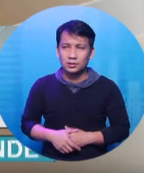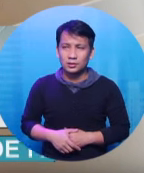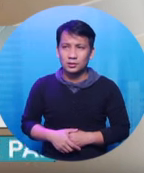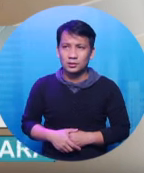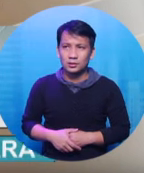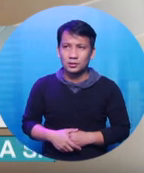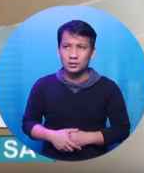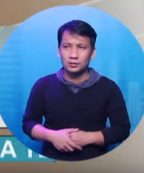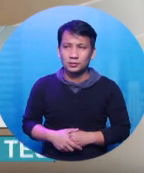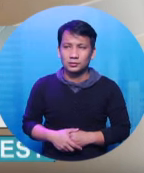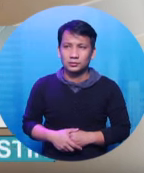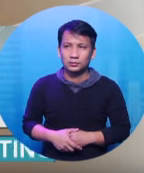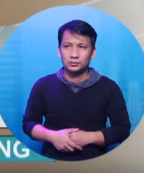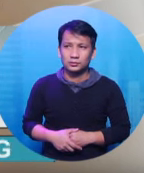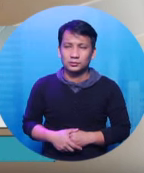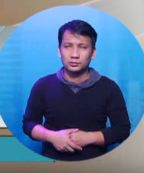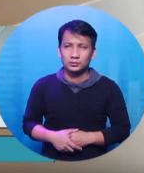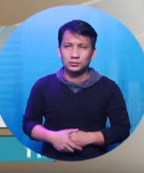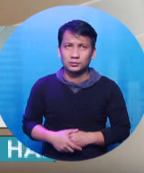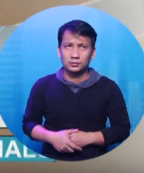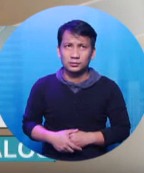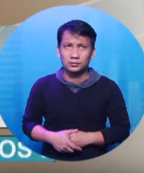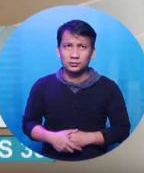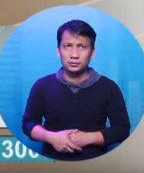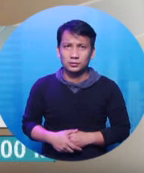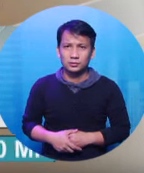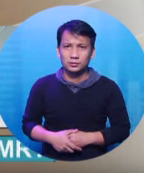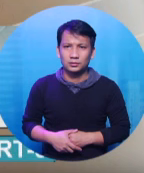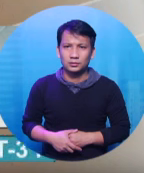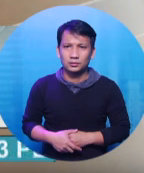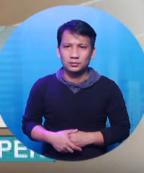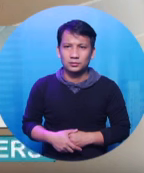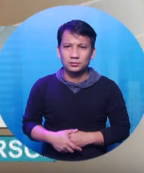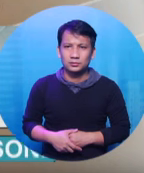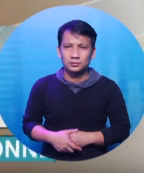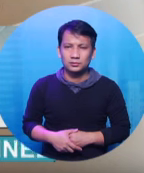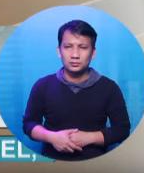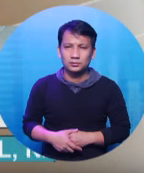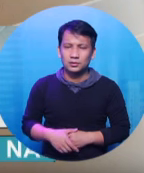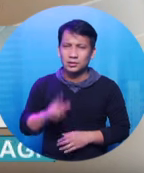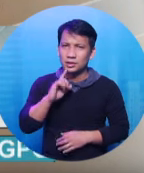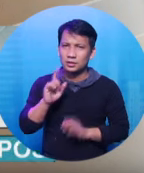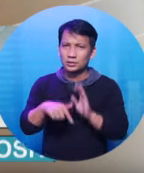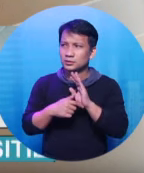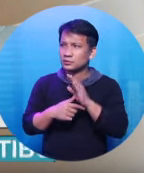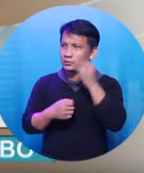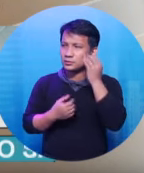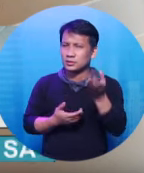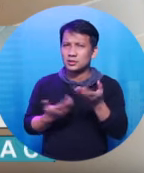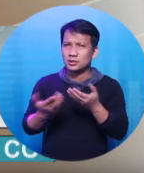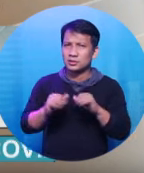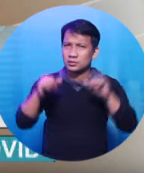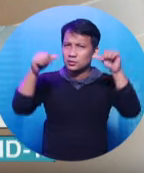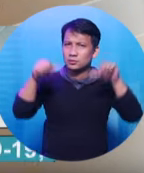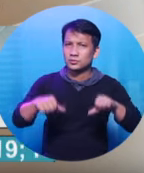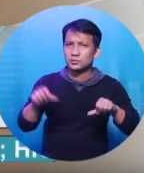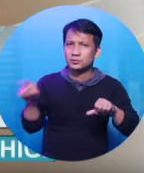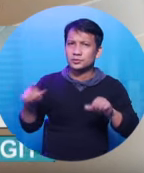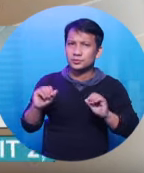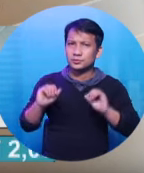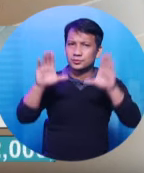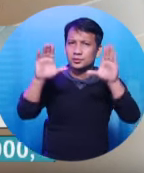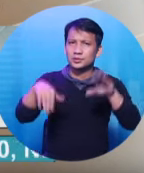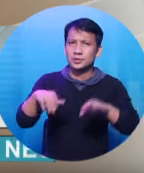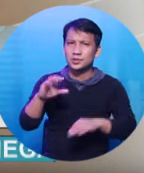natin. Apo. Pero ma'am, huwag niyo lagyan ng audio para hindi ho tayo magkaroon ng feedback dito. So, ma'am, ipinost nyo po, ipinagkalat nyo po